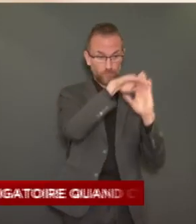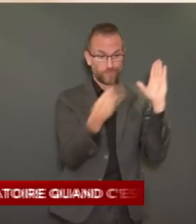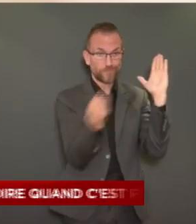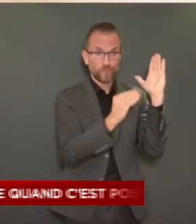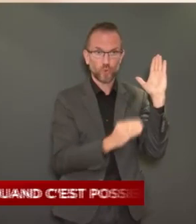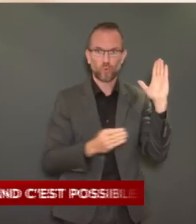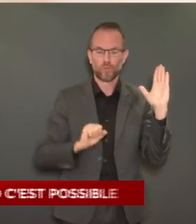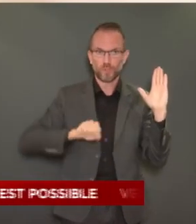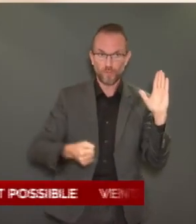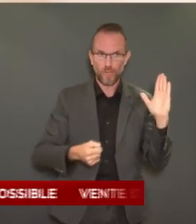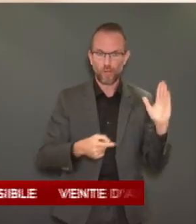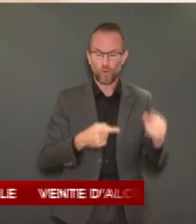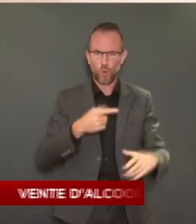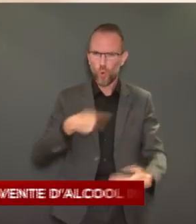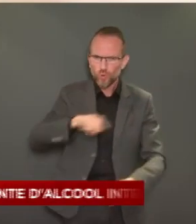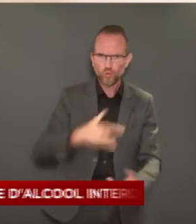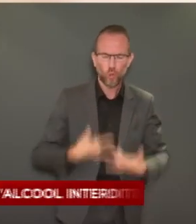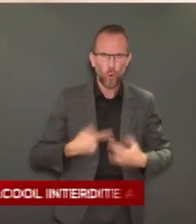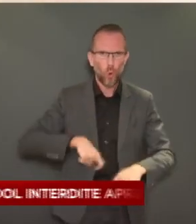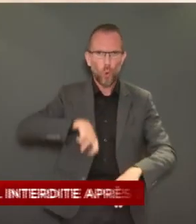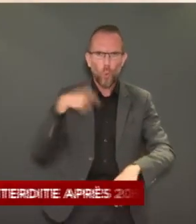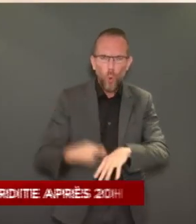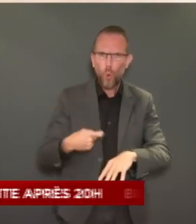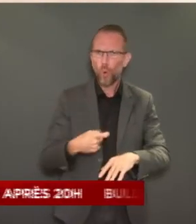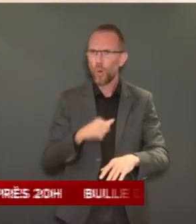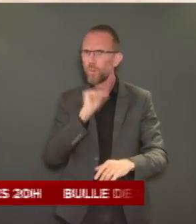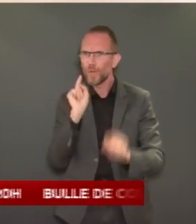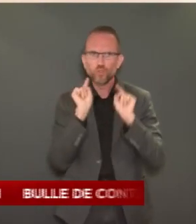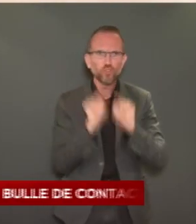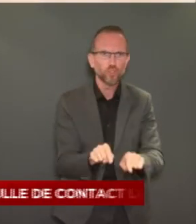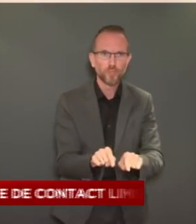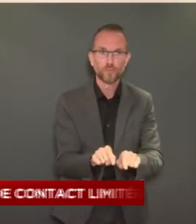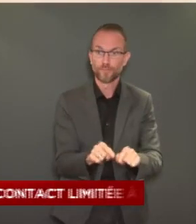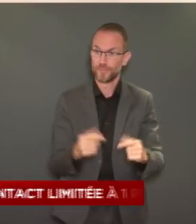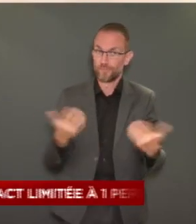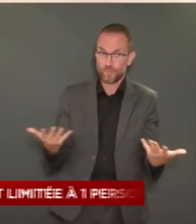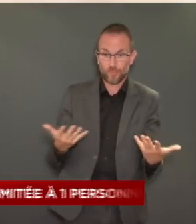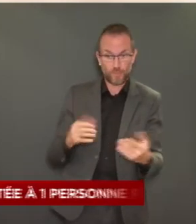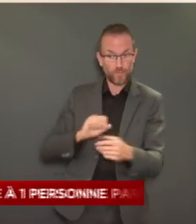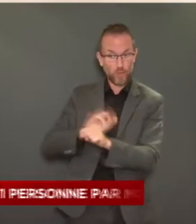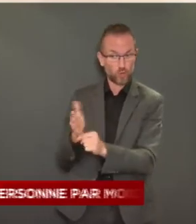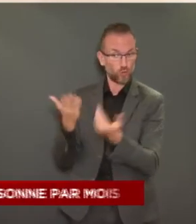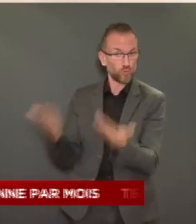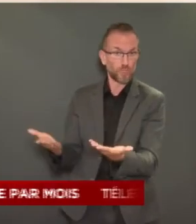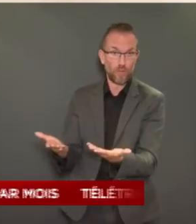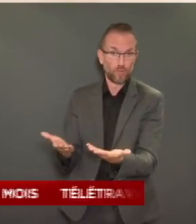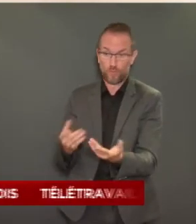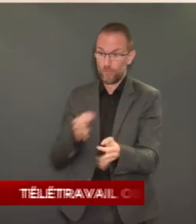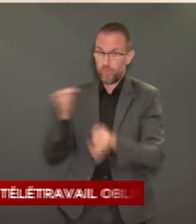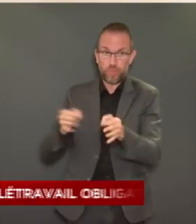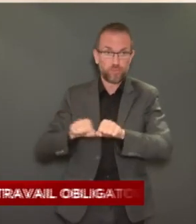injustes. Malheureusement, ce virus est injuste et ce virus nous touche tous, mais